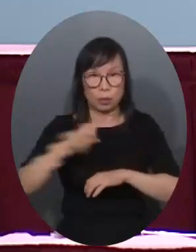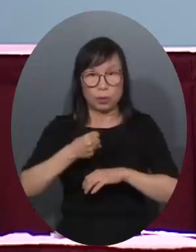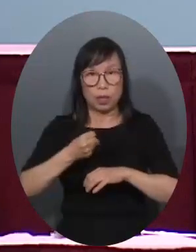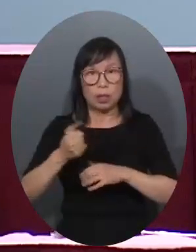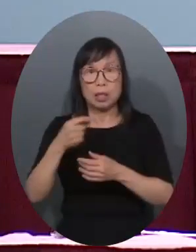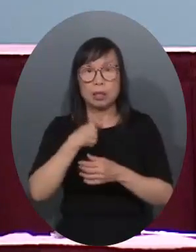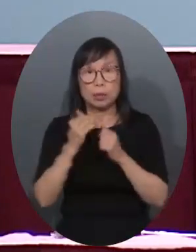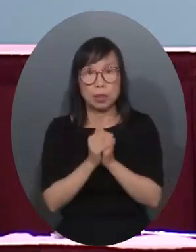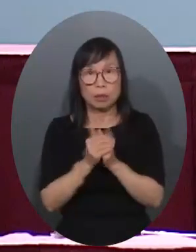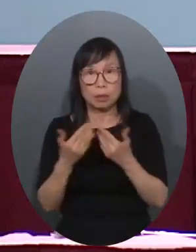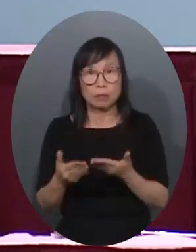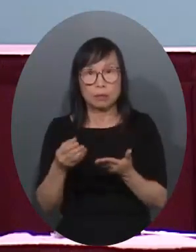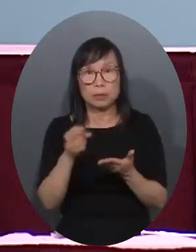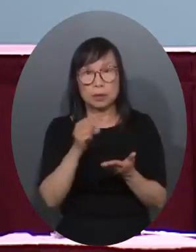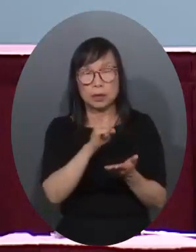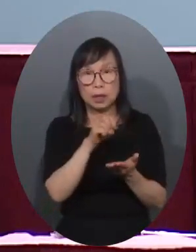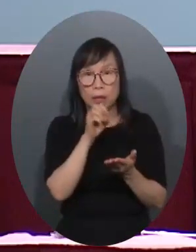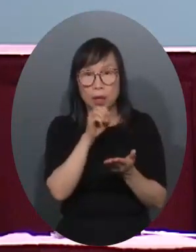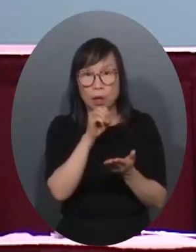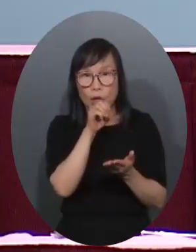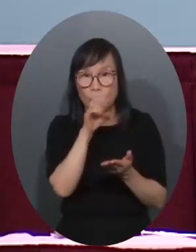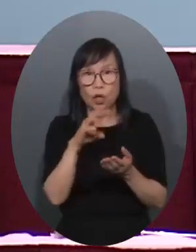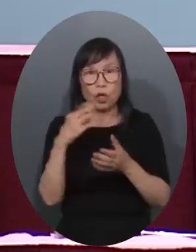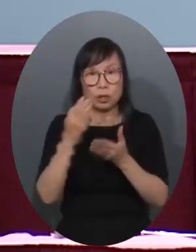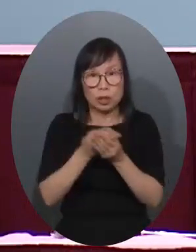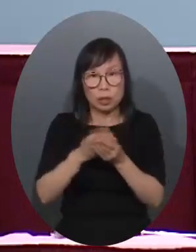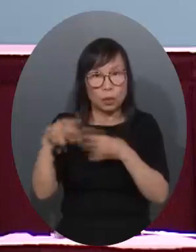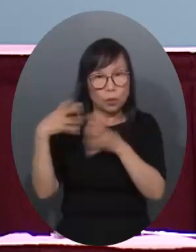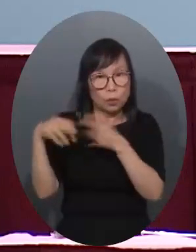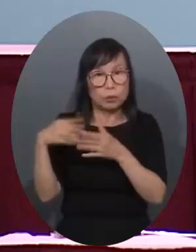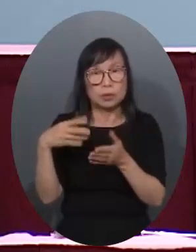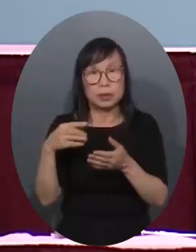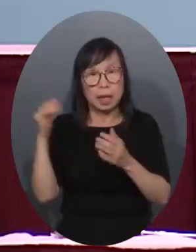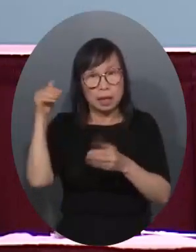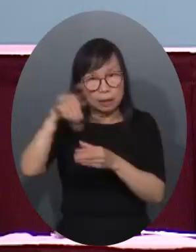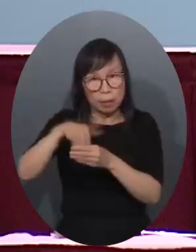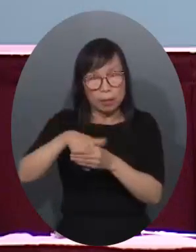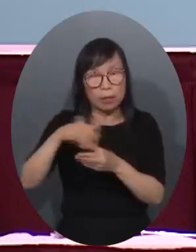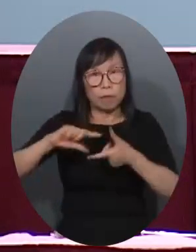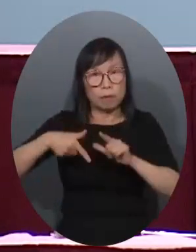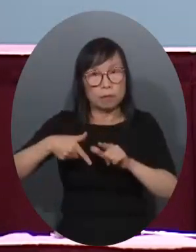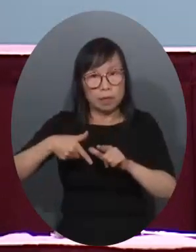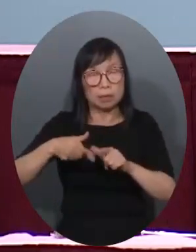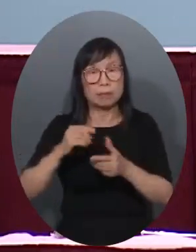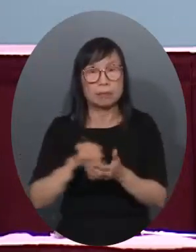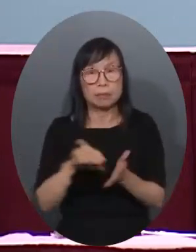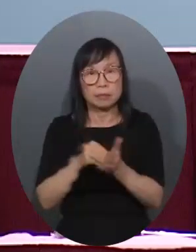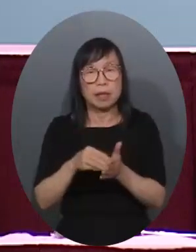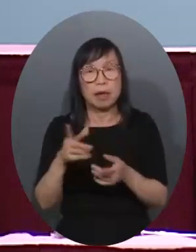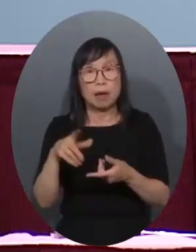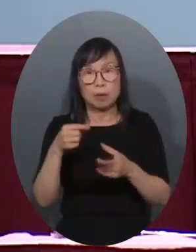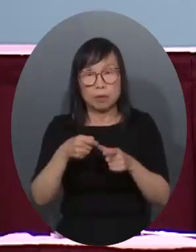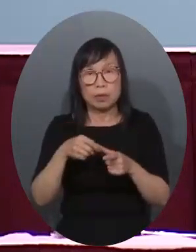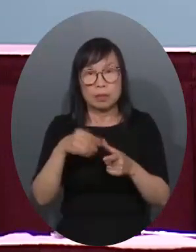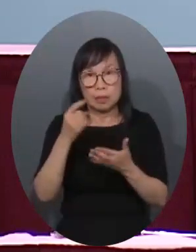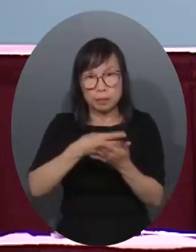要求就今日動議嘅每一項決議案咧，用投票方式表決。另外，根據公司組織章程細